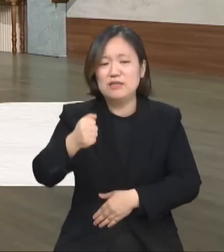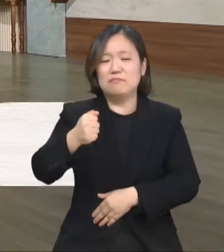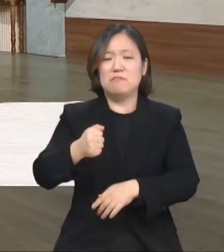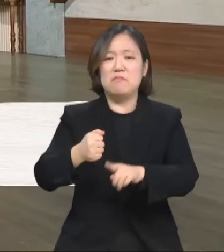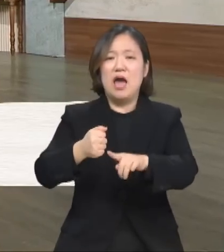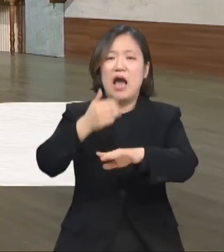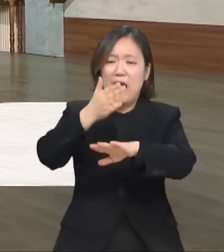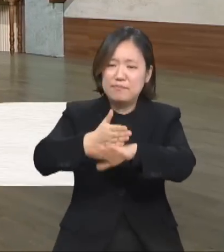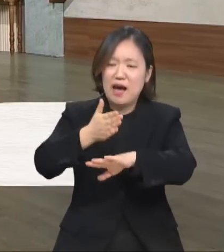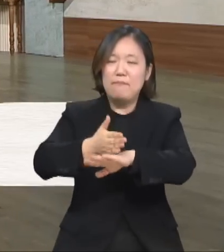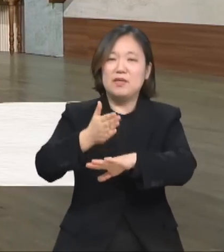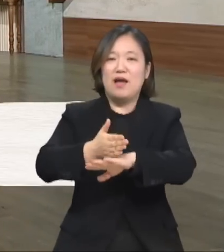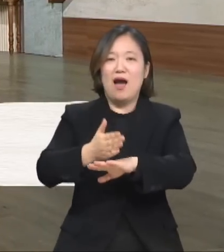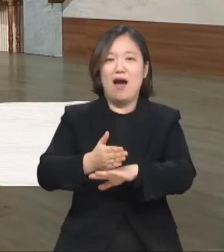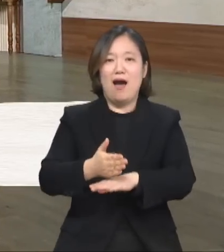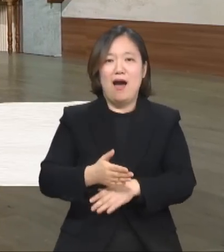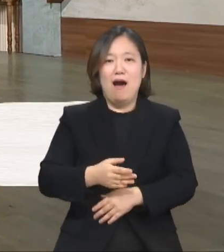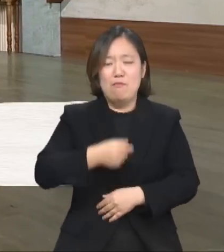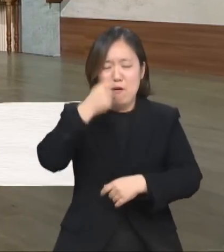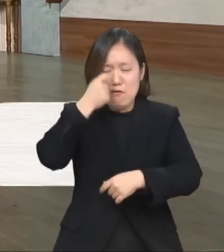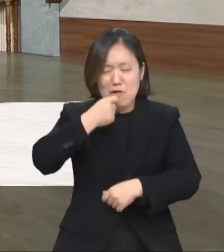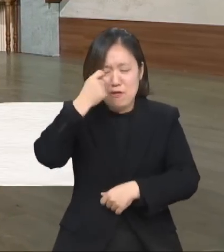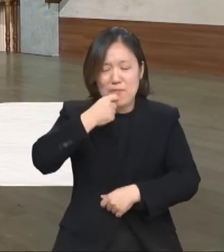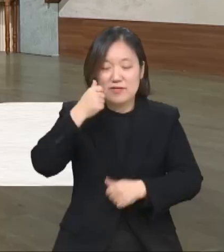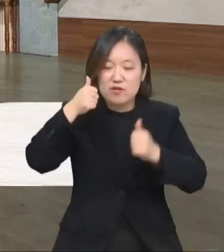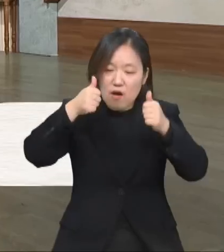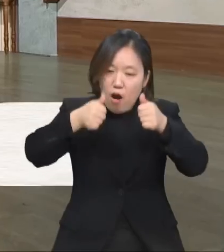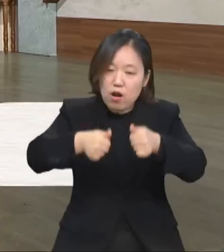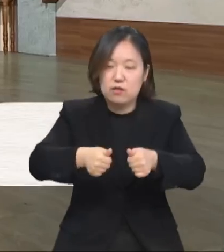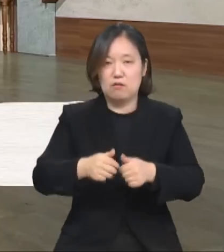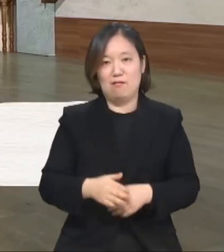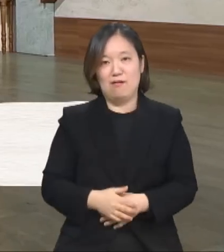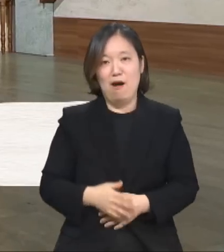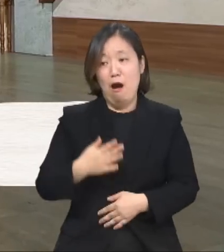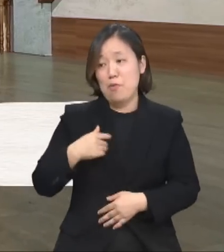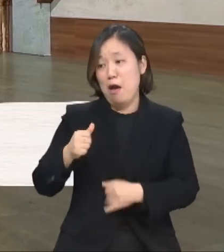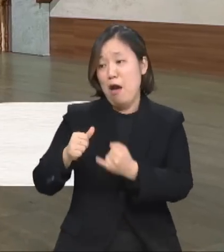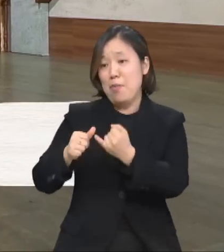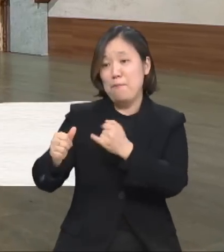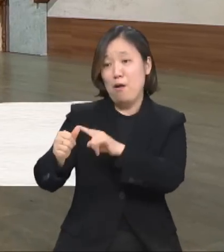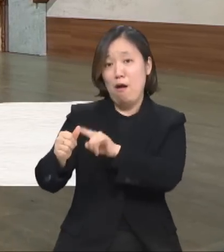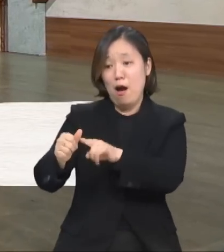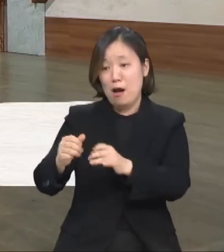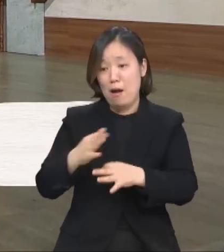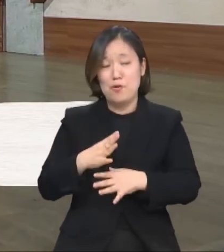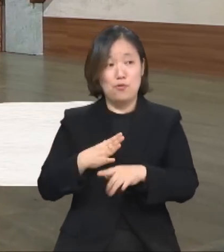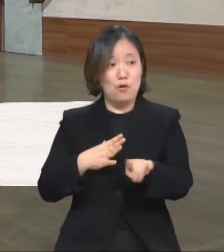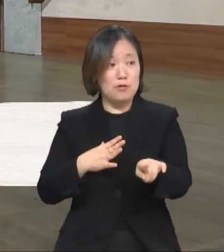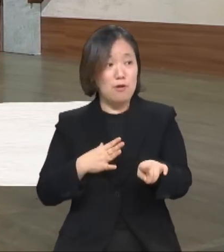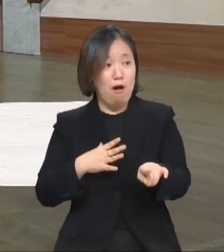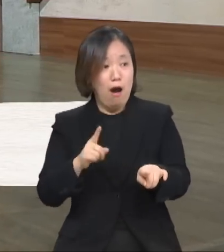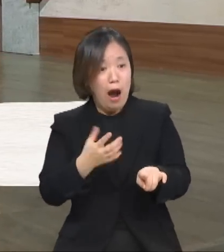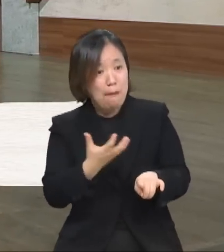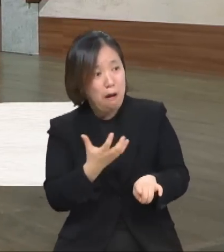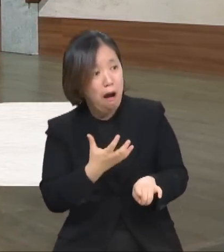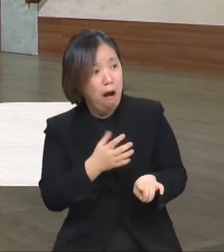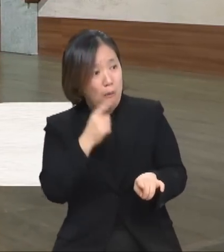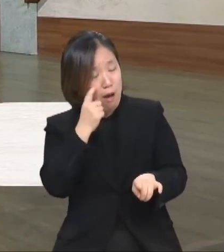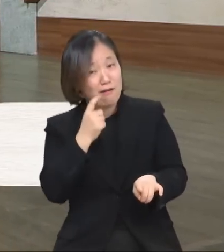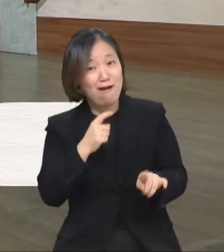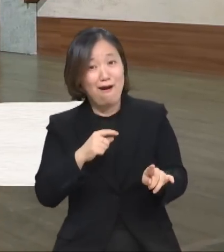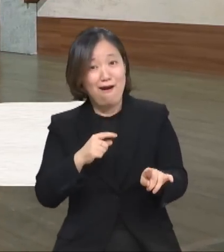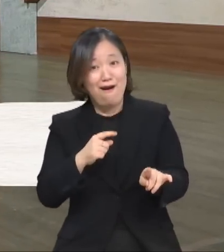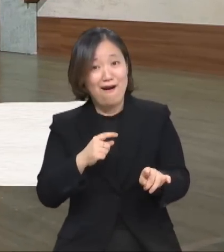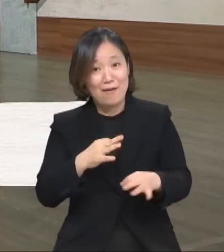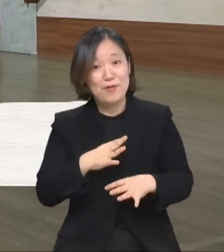저를 올렸어요 남편은 옆에서 자다가 제가 아픈 줄 알고 놀라서 일어나더라고요